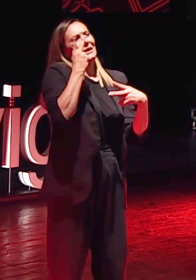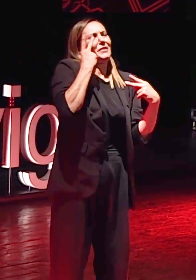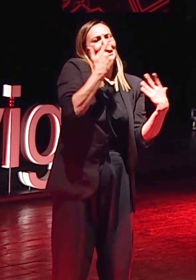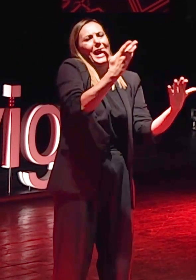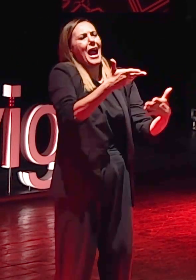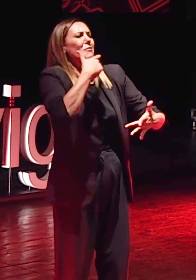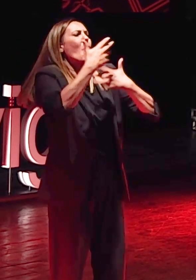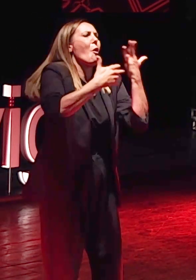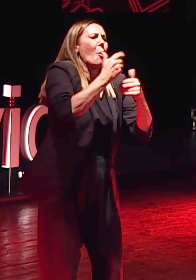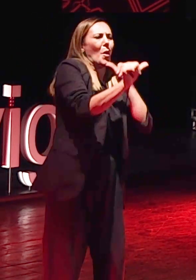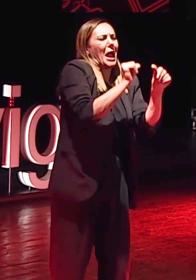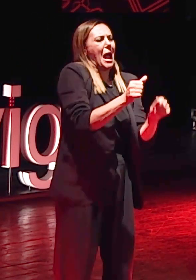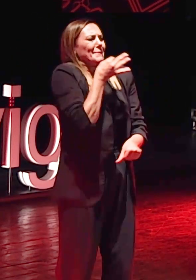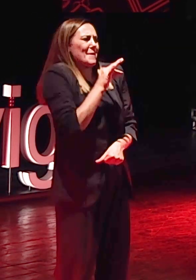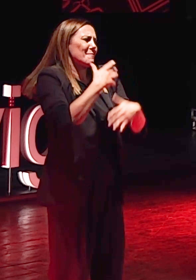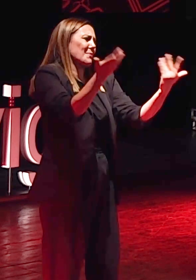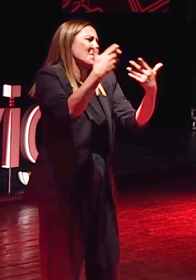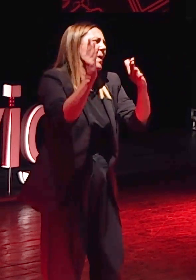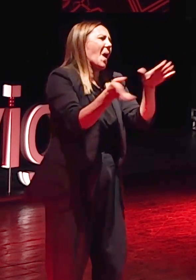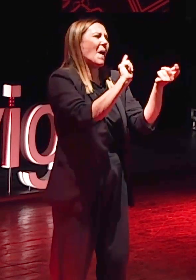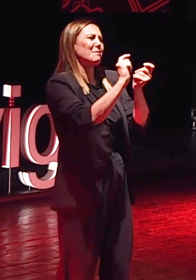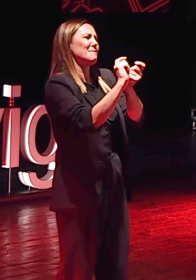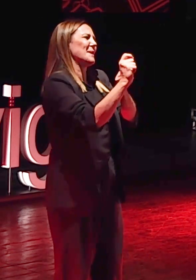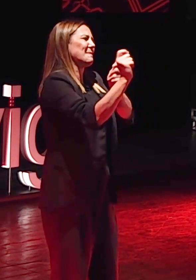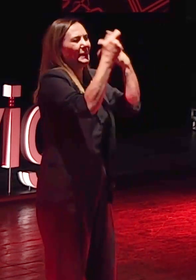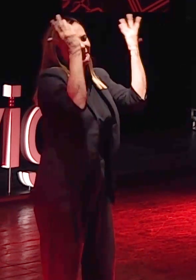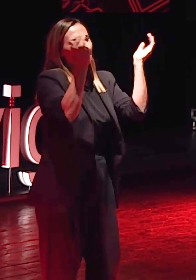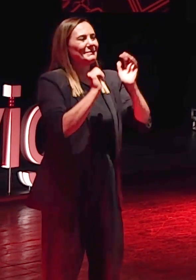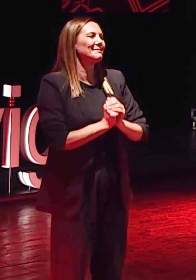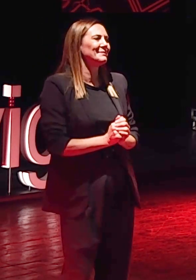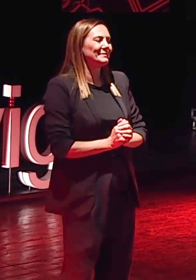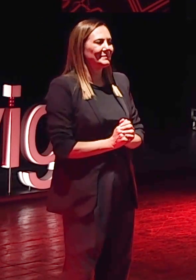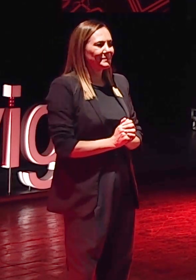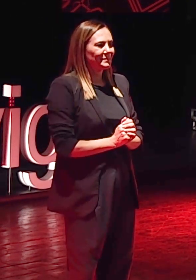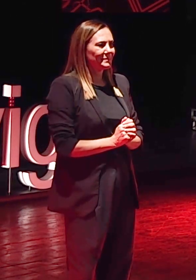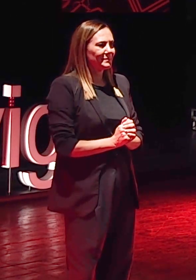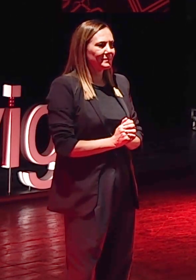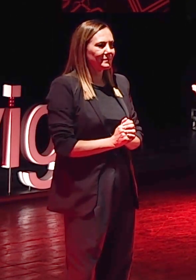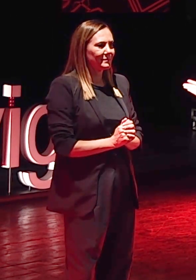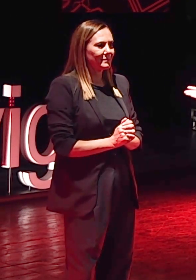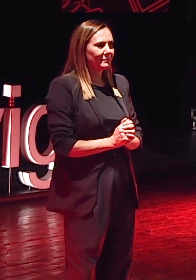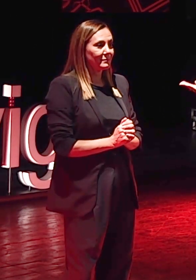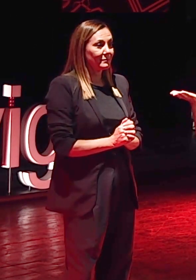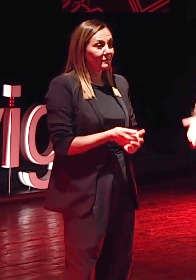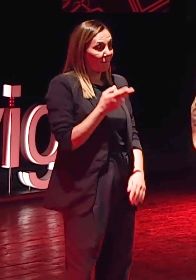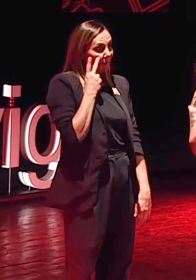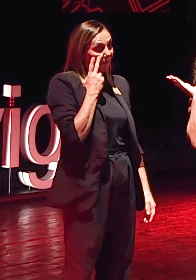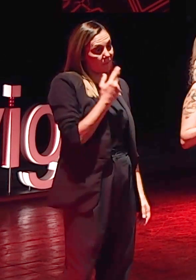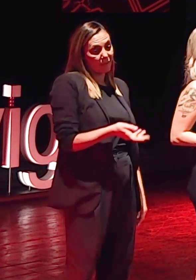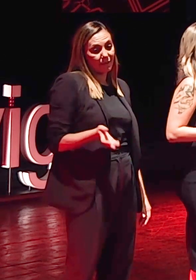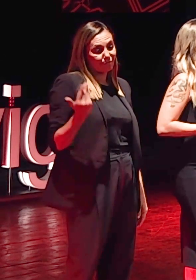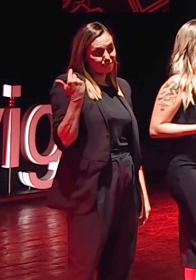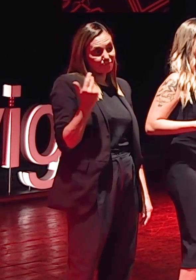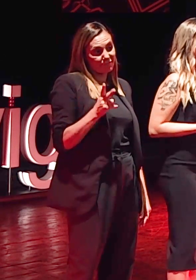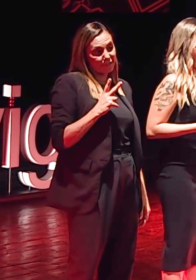capiamo possiamo anche cambiare switchare un pochino la vedete questa signora